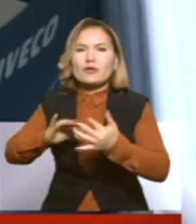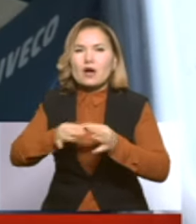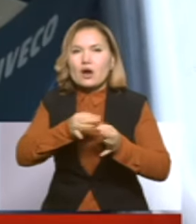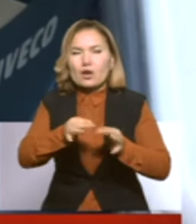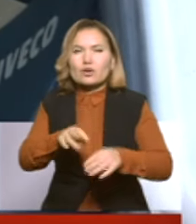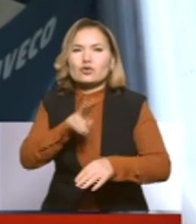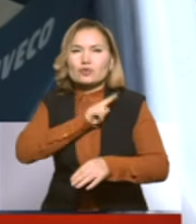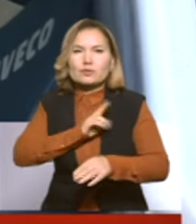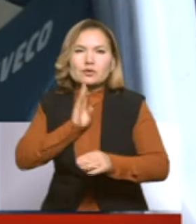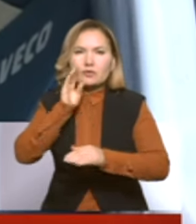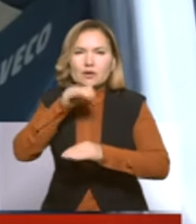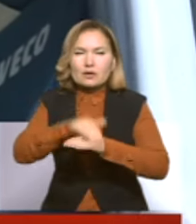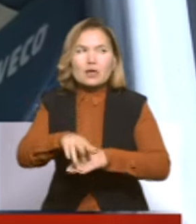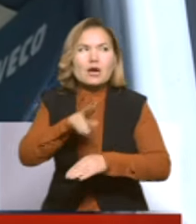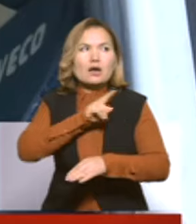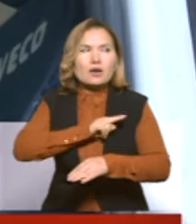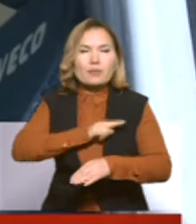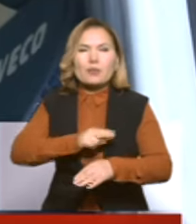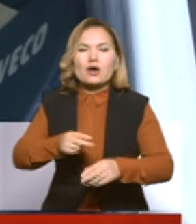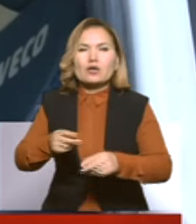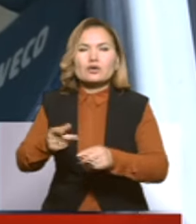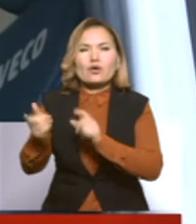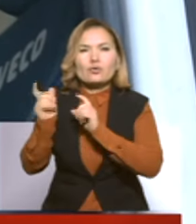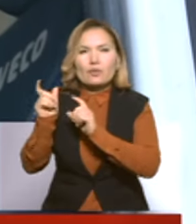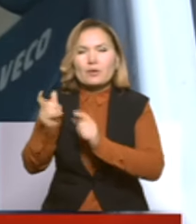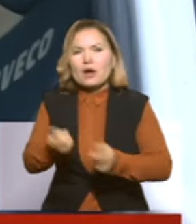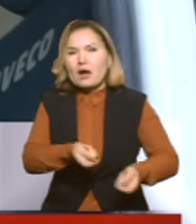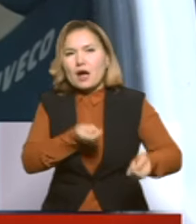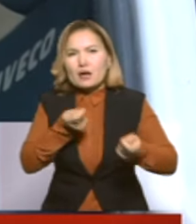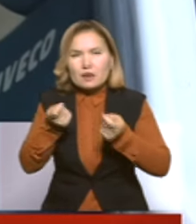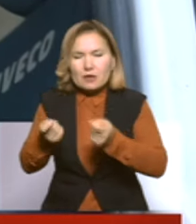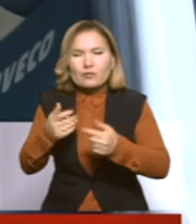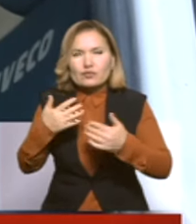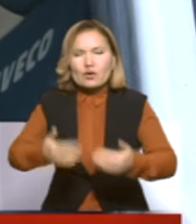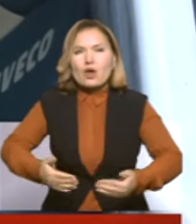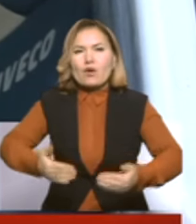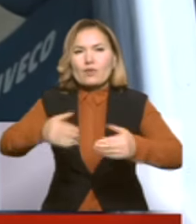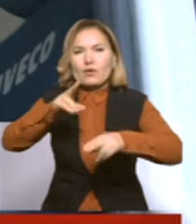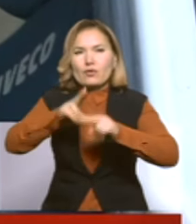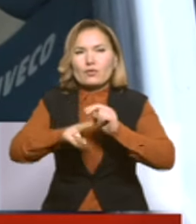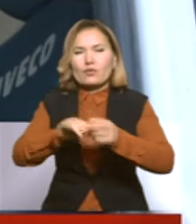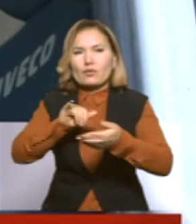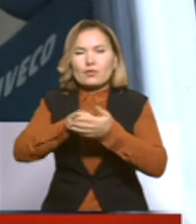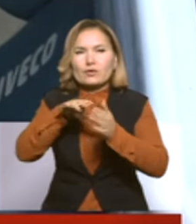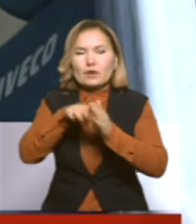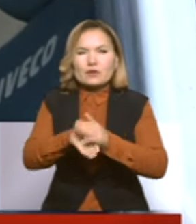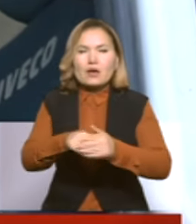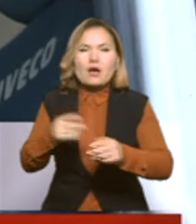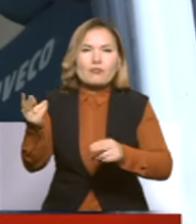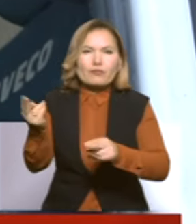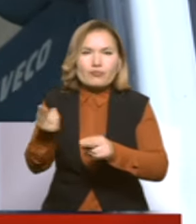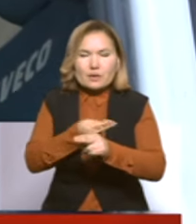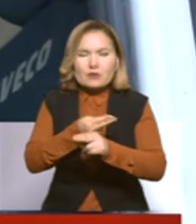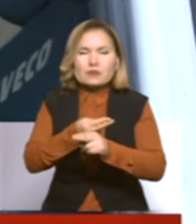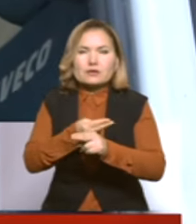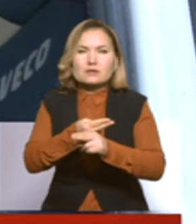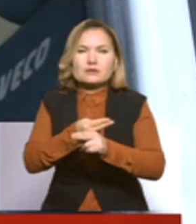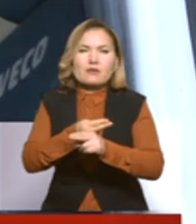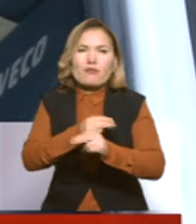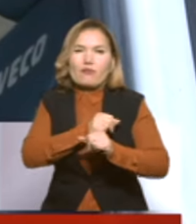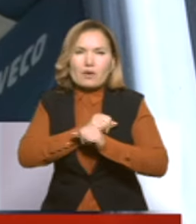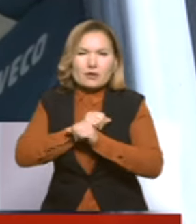сол жұмысымыз, осы топырақ тасып сол бөгет құру, сол жұмысымыз сол. Демалыссыз деп жатсыздар ма? Демалыссыз иә,